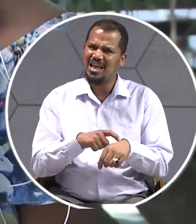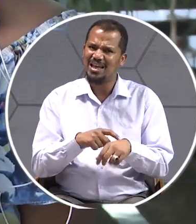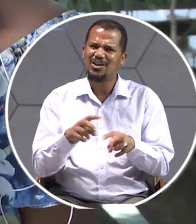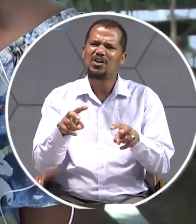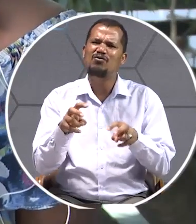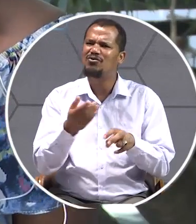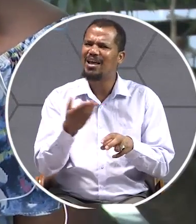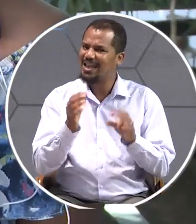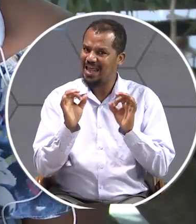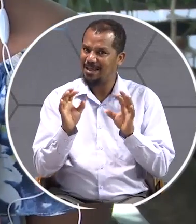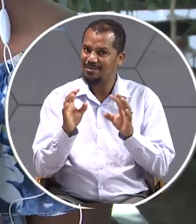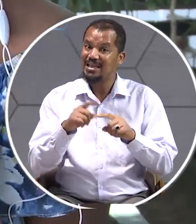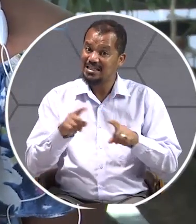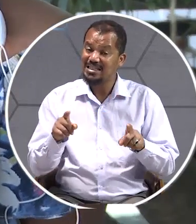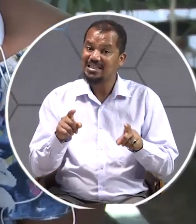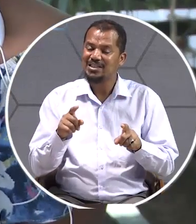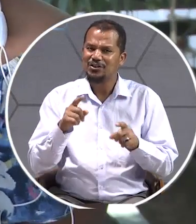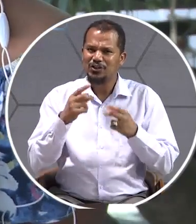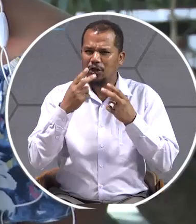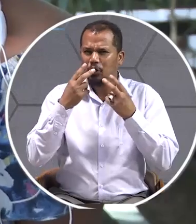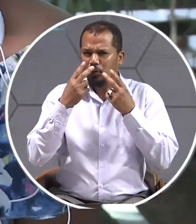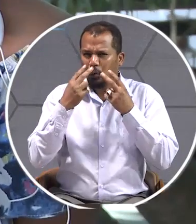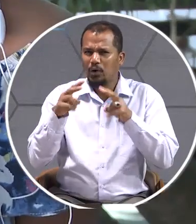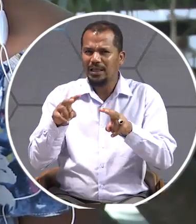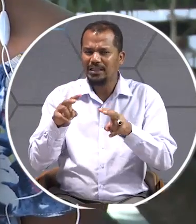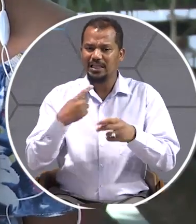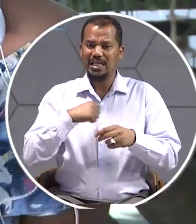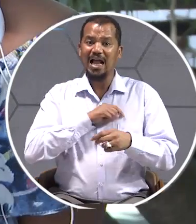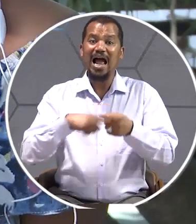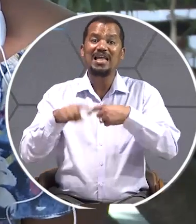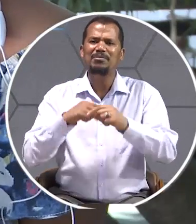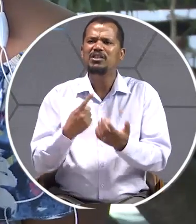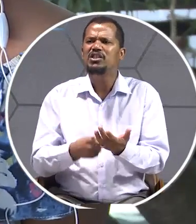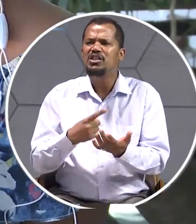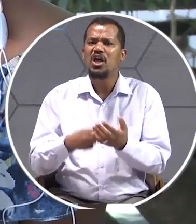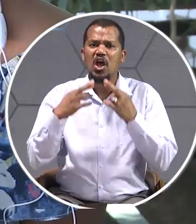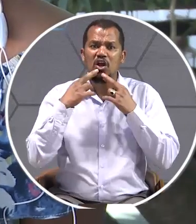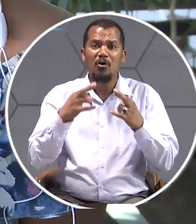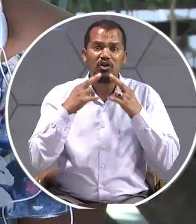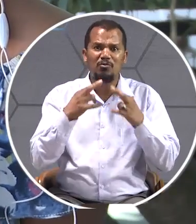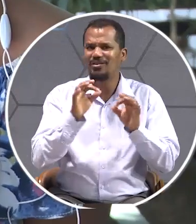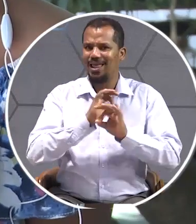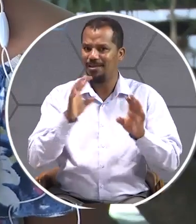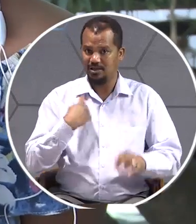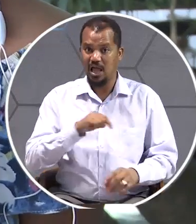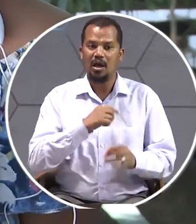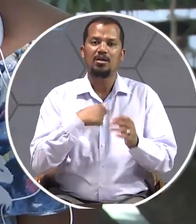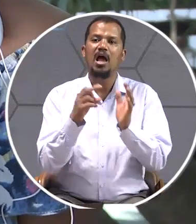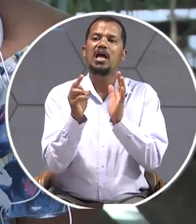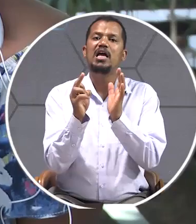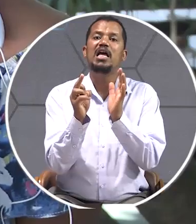የለንም፣ የከፋ ነገር የለውንም። ግን ትኩረት እኛም ጋር የመጦ እንደዚህ ሆንክ ብሎ ሪፖርት የሚያደርገ የለም። እኛም